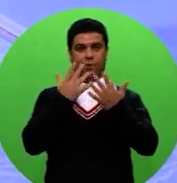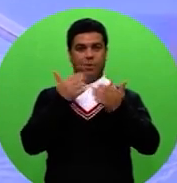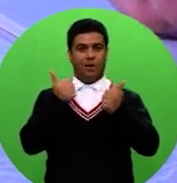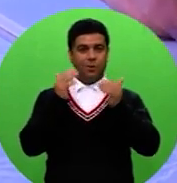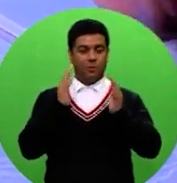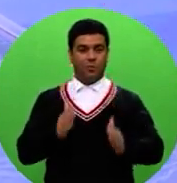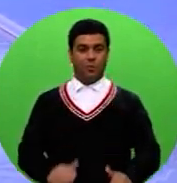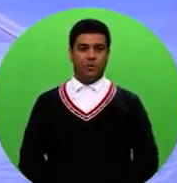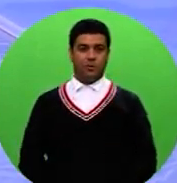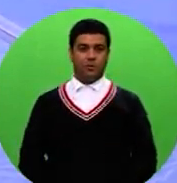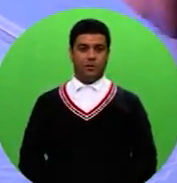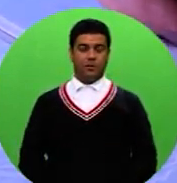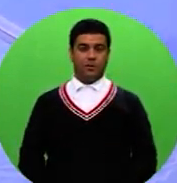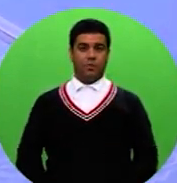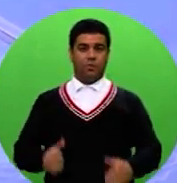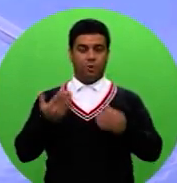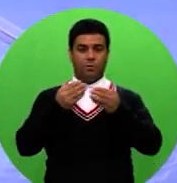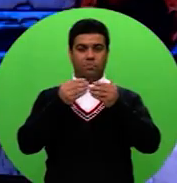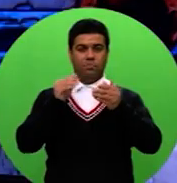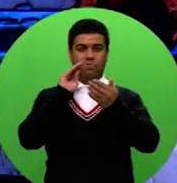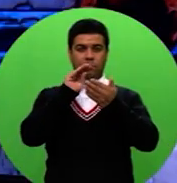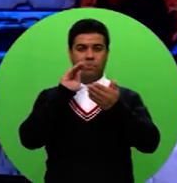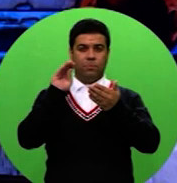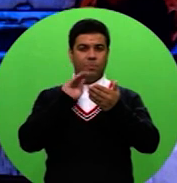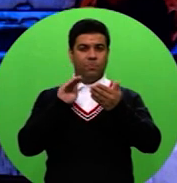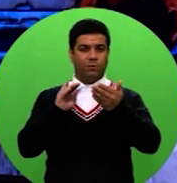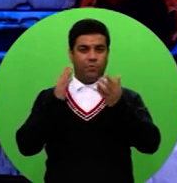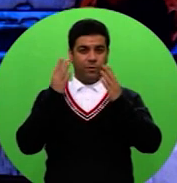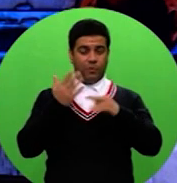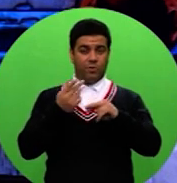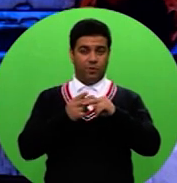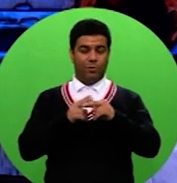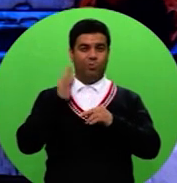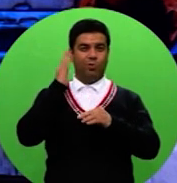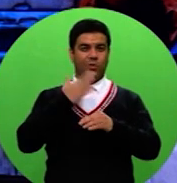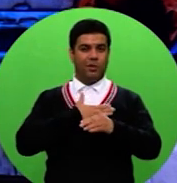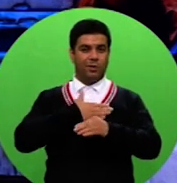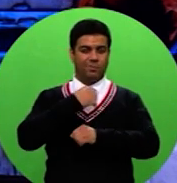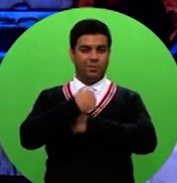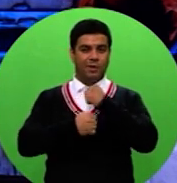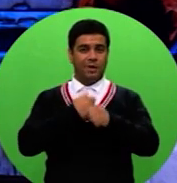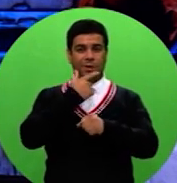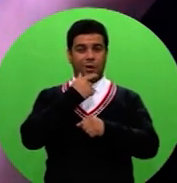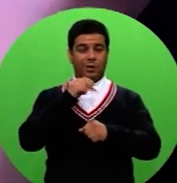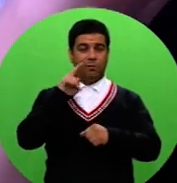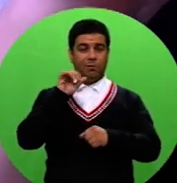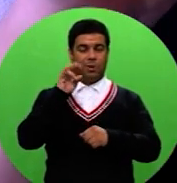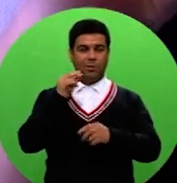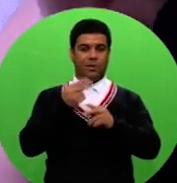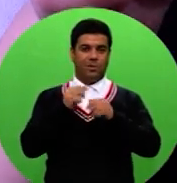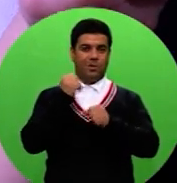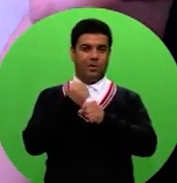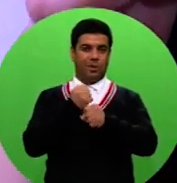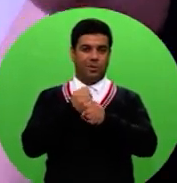не одинаковые. Вот мы сделали. Расплющиваем теперь ушко будущее наше. И чуть-чуть